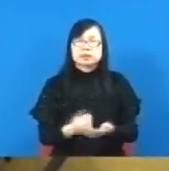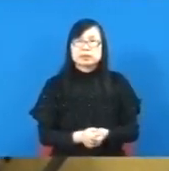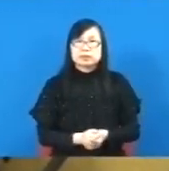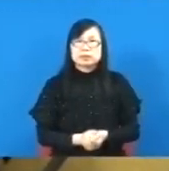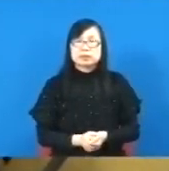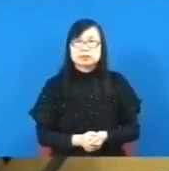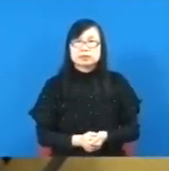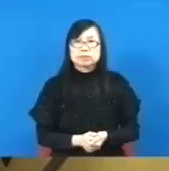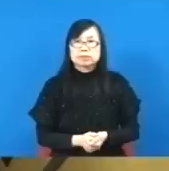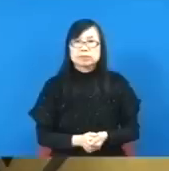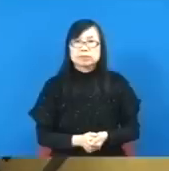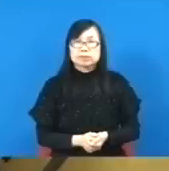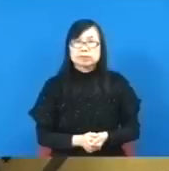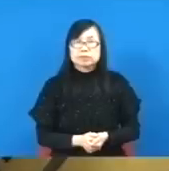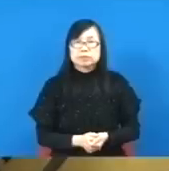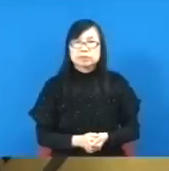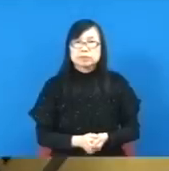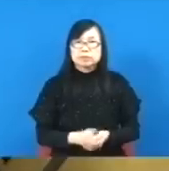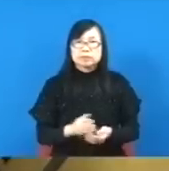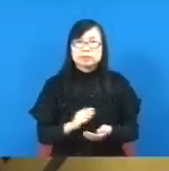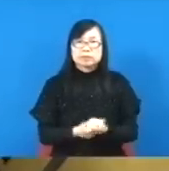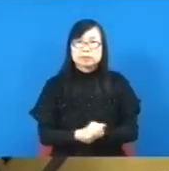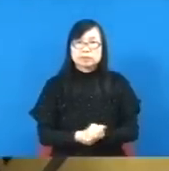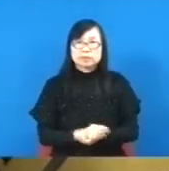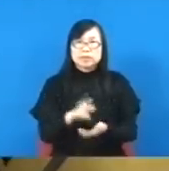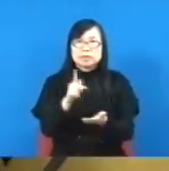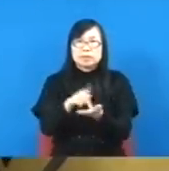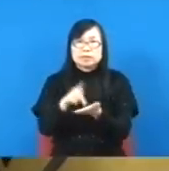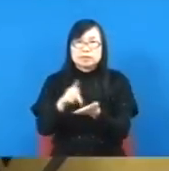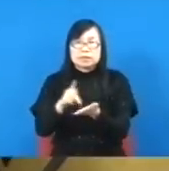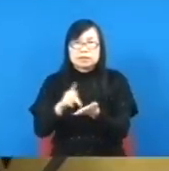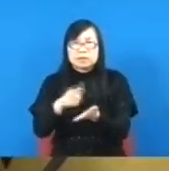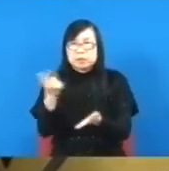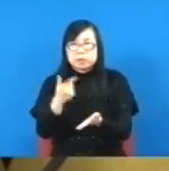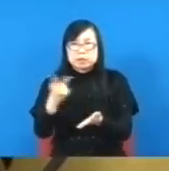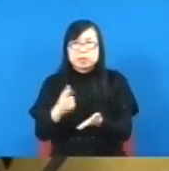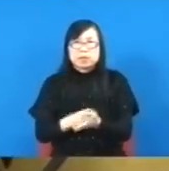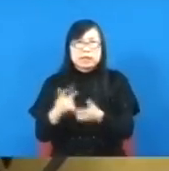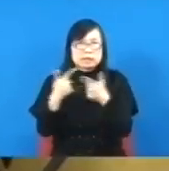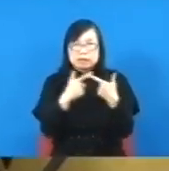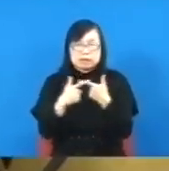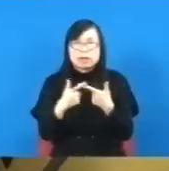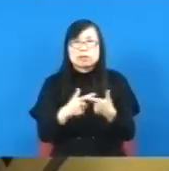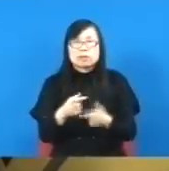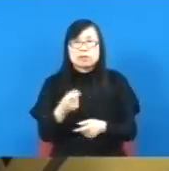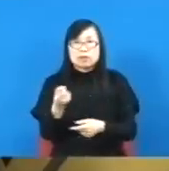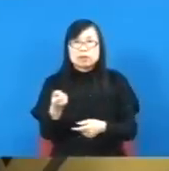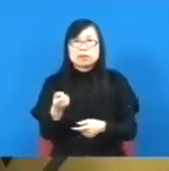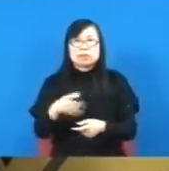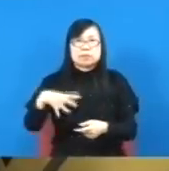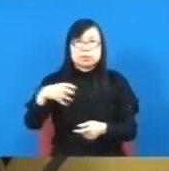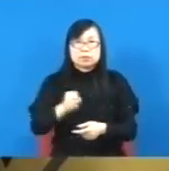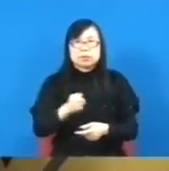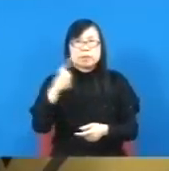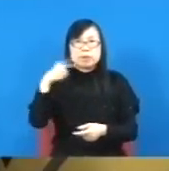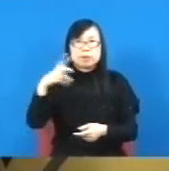度有幾年借到天文數字嘅咋，又去打仗，小布殊咧，唔好提